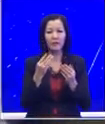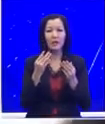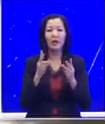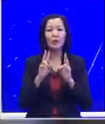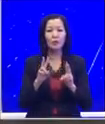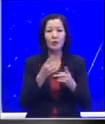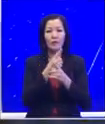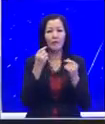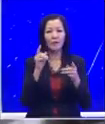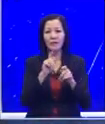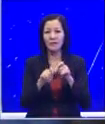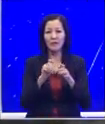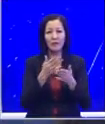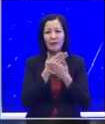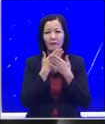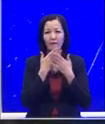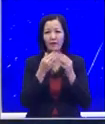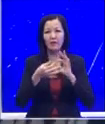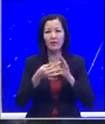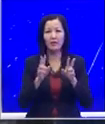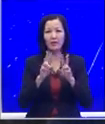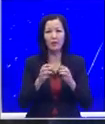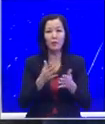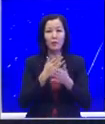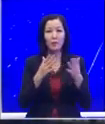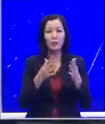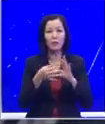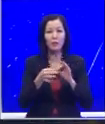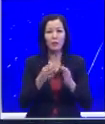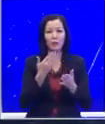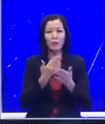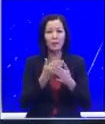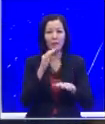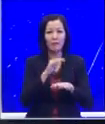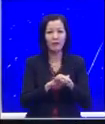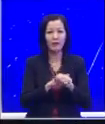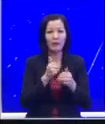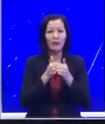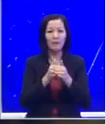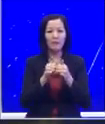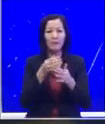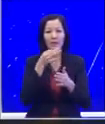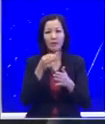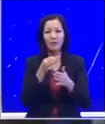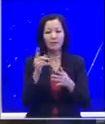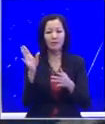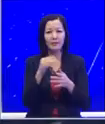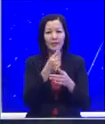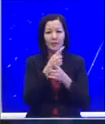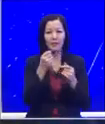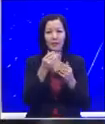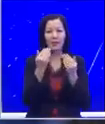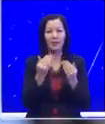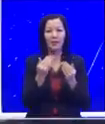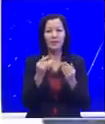эта информация не проверена. На уточнение «нет» или «более точных данных» зампремьер-министр ответил, что всю информацию,